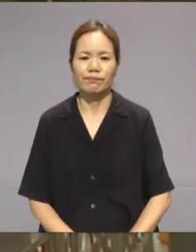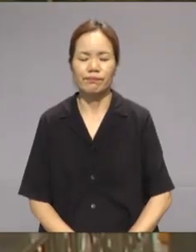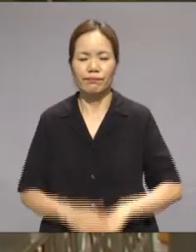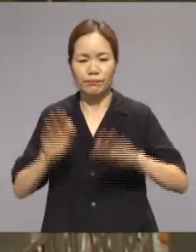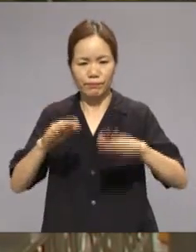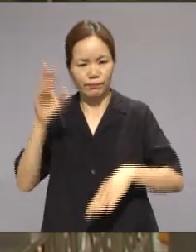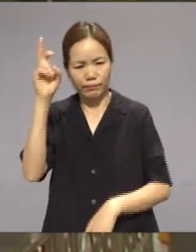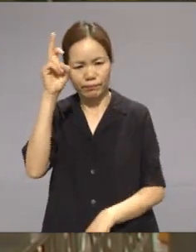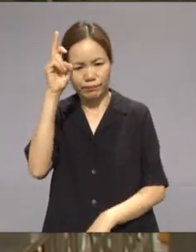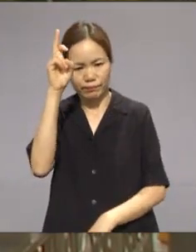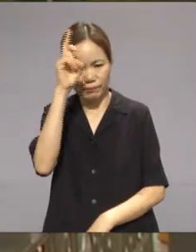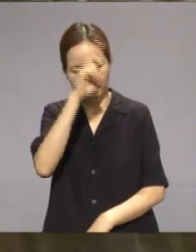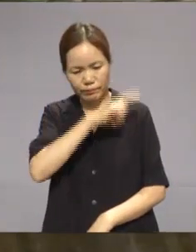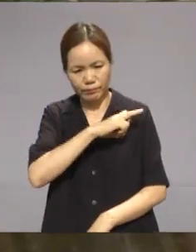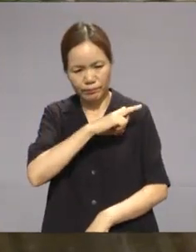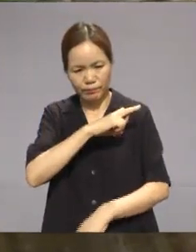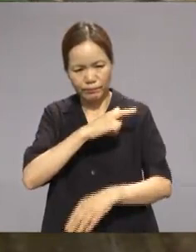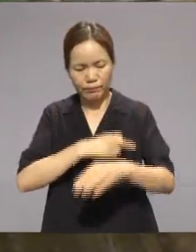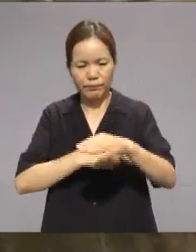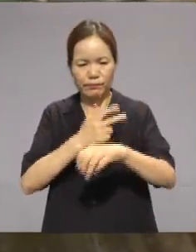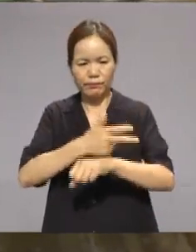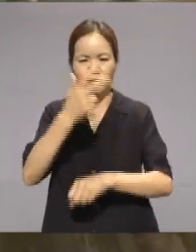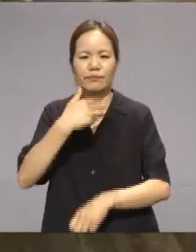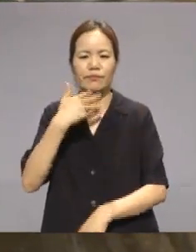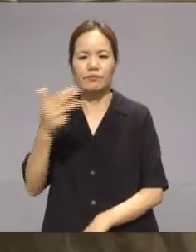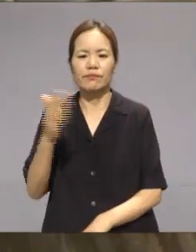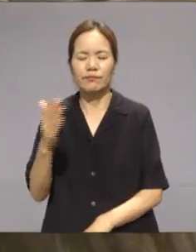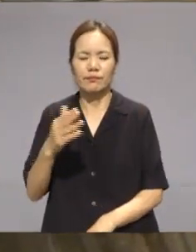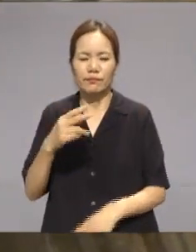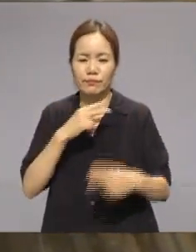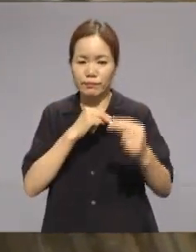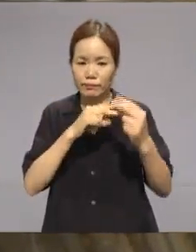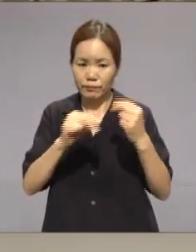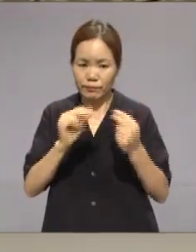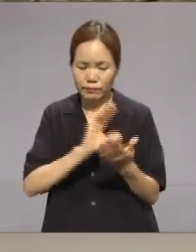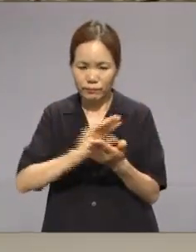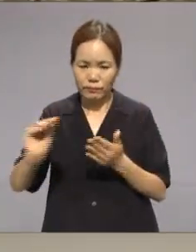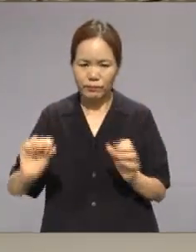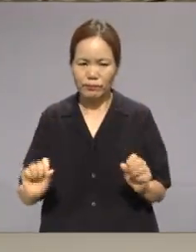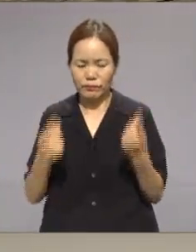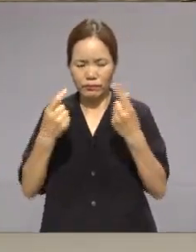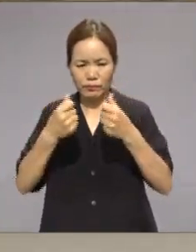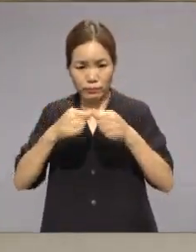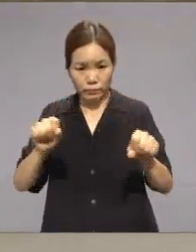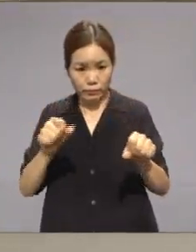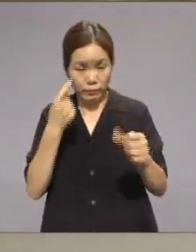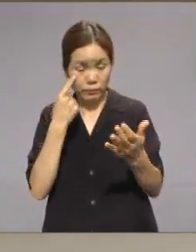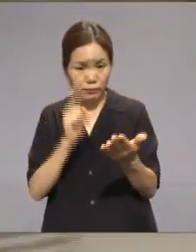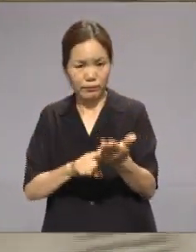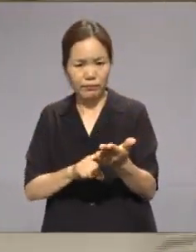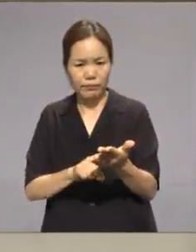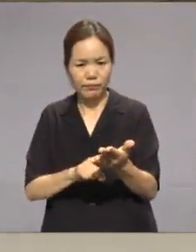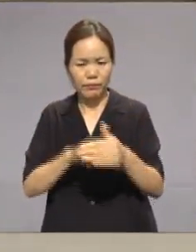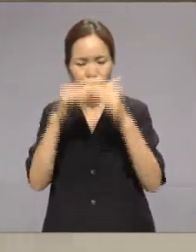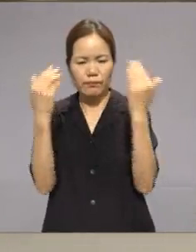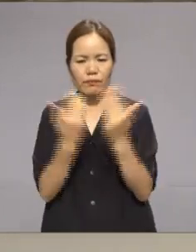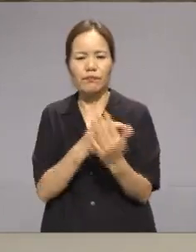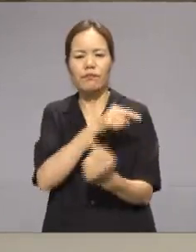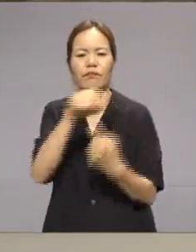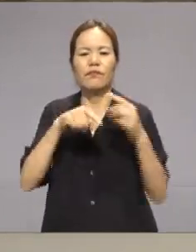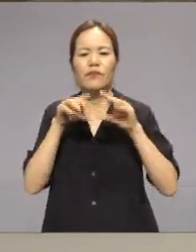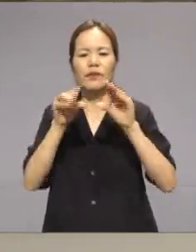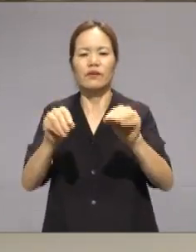오늘 오전 7시 8분쯤 전동차가 발곡역에서 출발하자마자 고장이 발견돼 전 구간 운행이